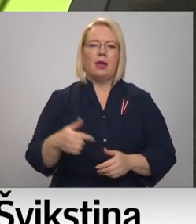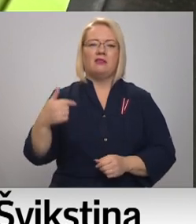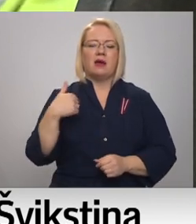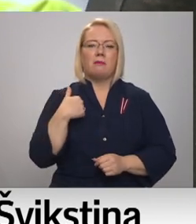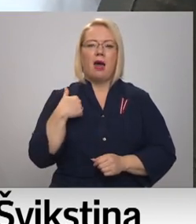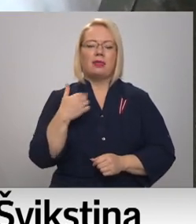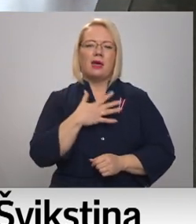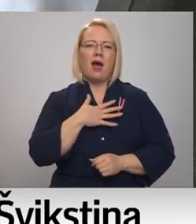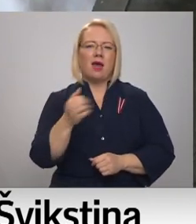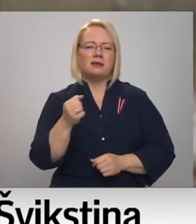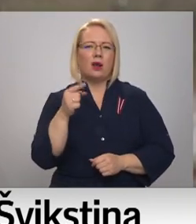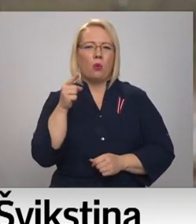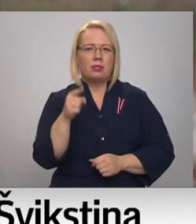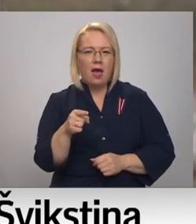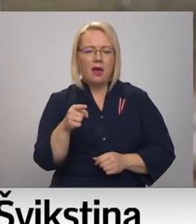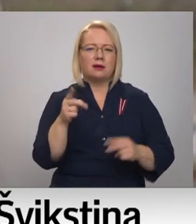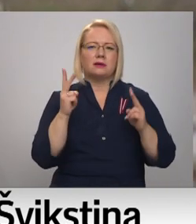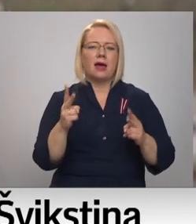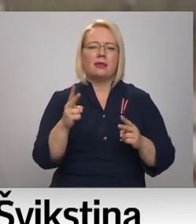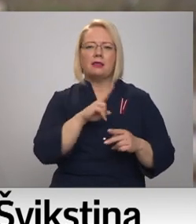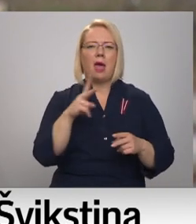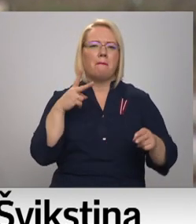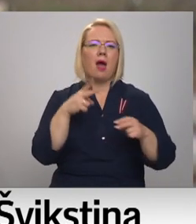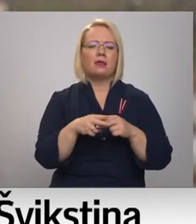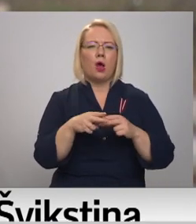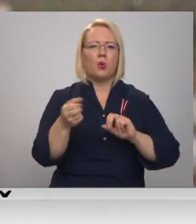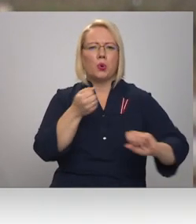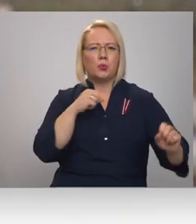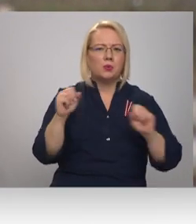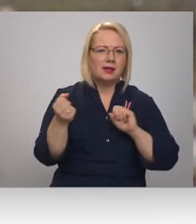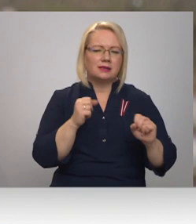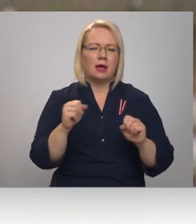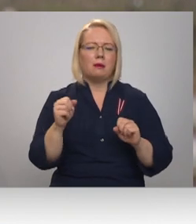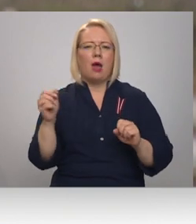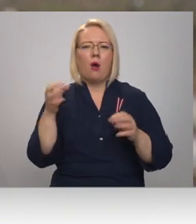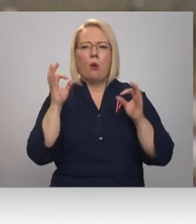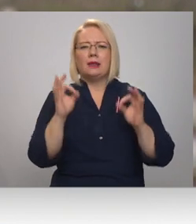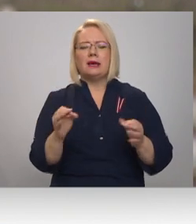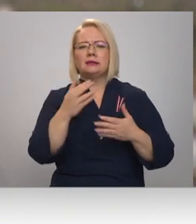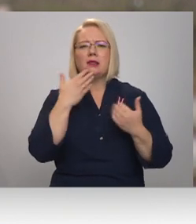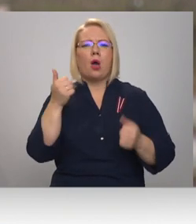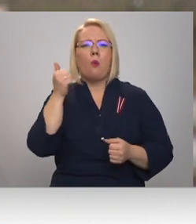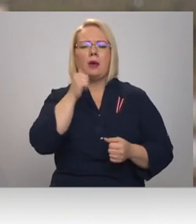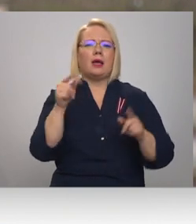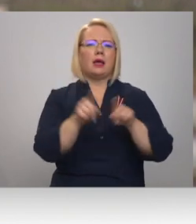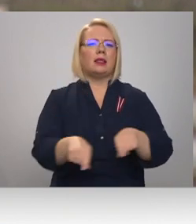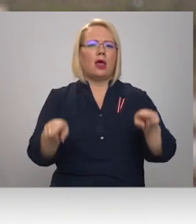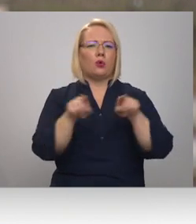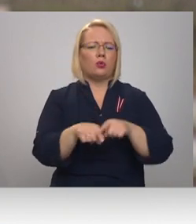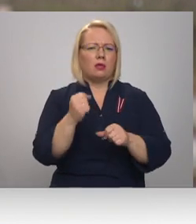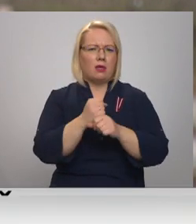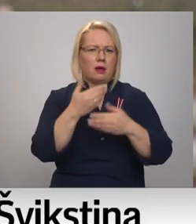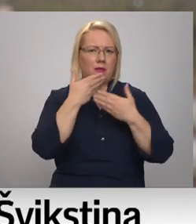ka ir tā nepārtrauktā kustība. Sanāk, īsti nav tādas ikdienas tā kā rutīnas